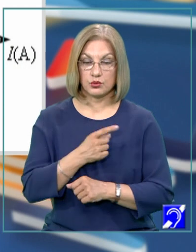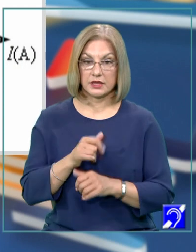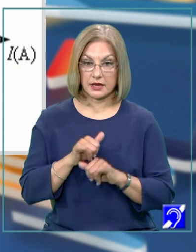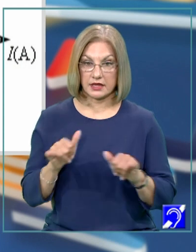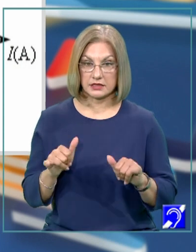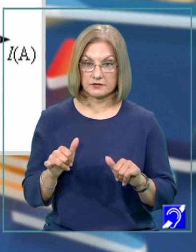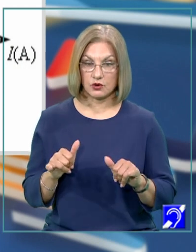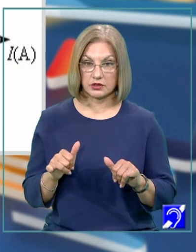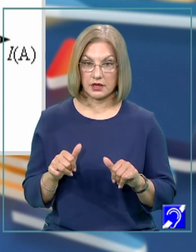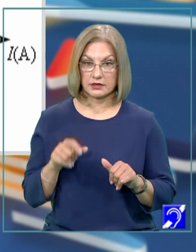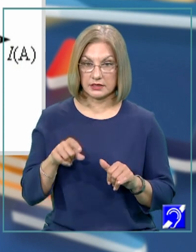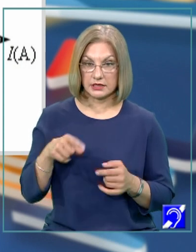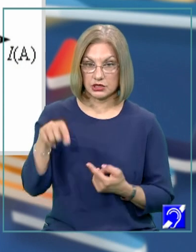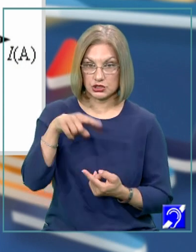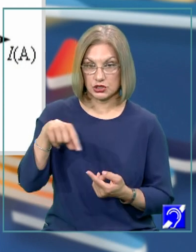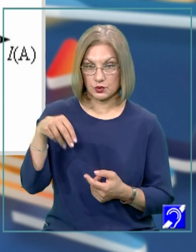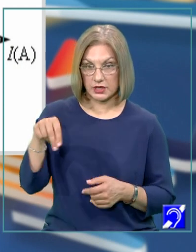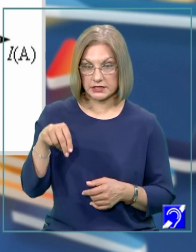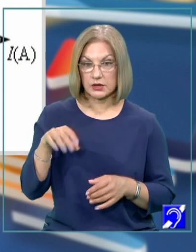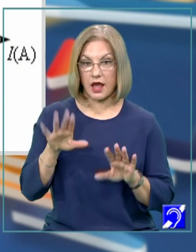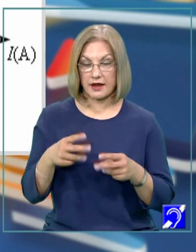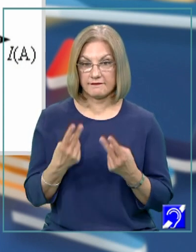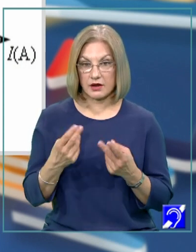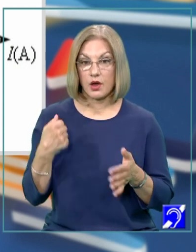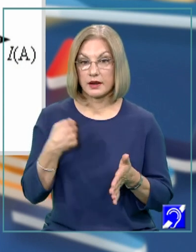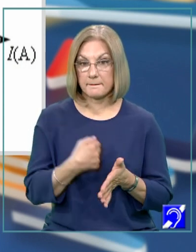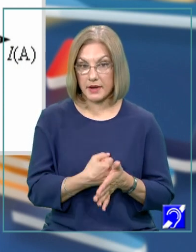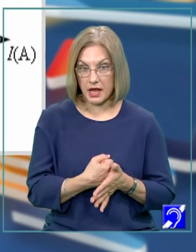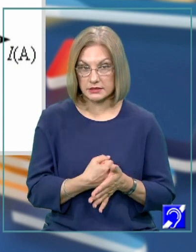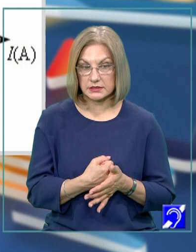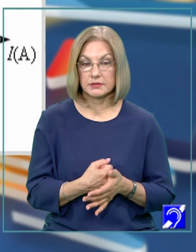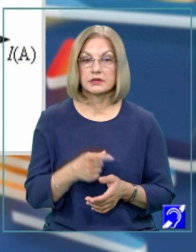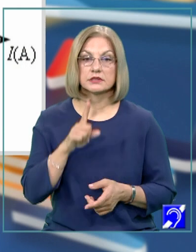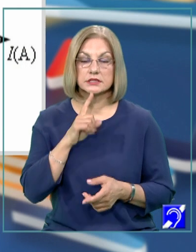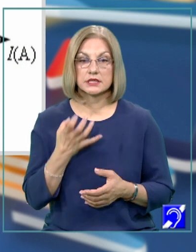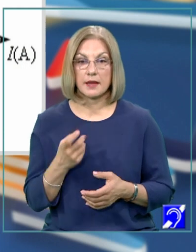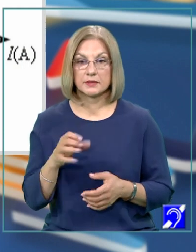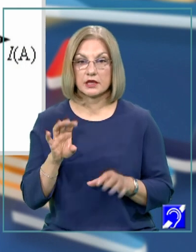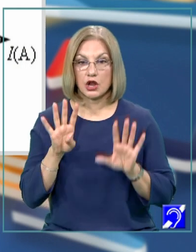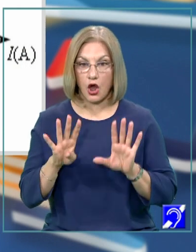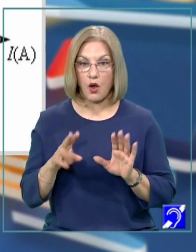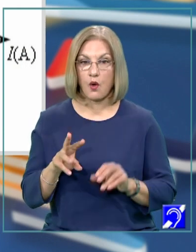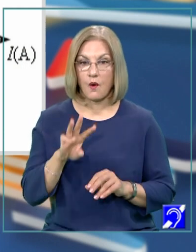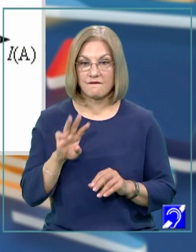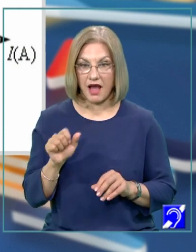dezvoltată în circuitul exterior are valoare maximă și anume Novaci